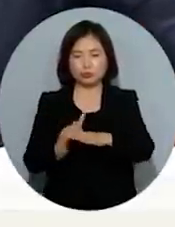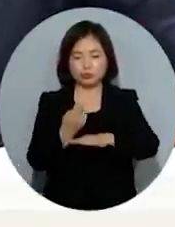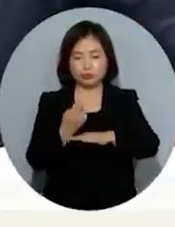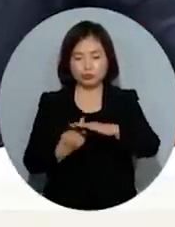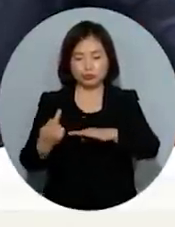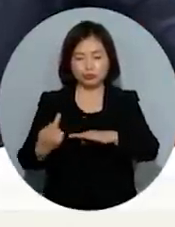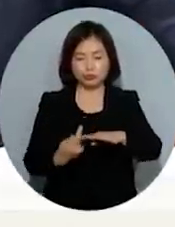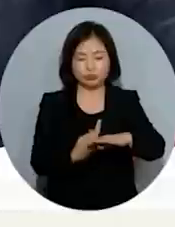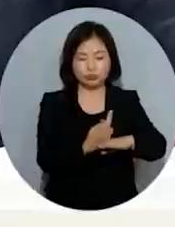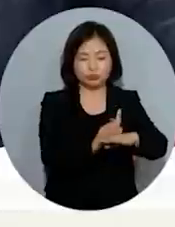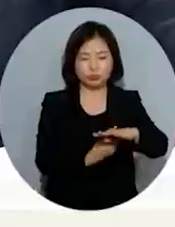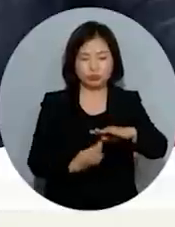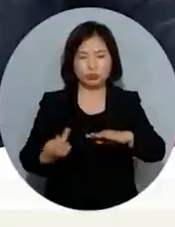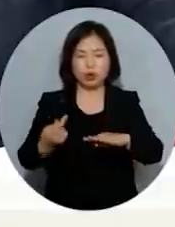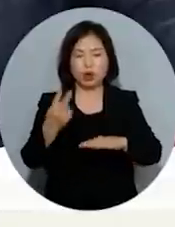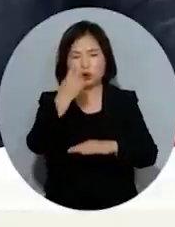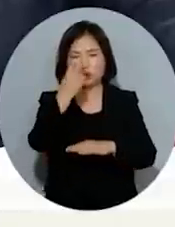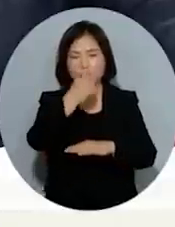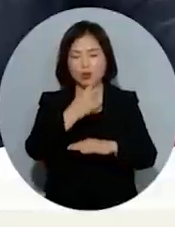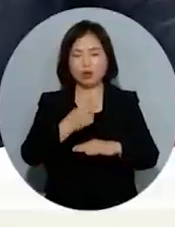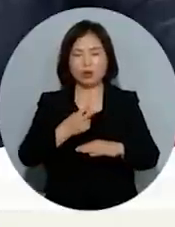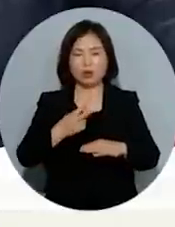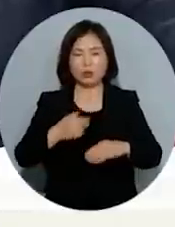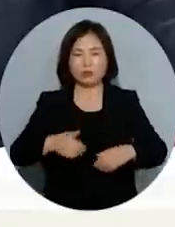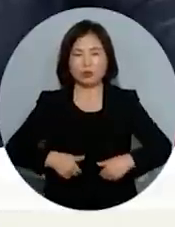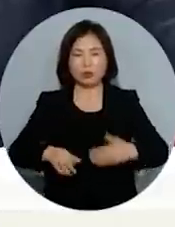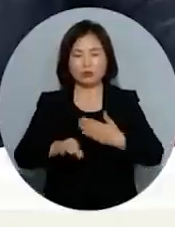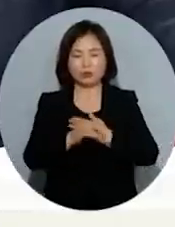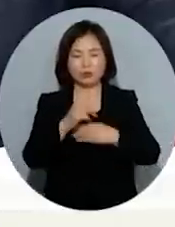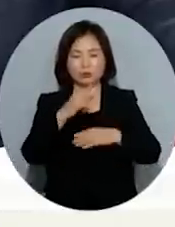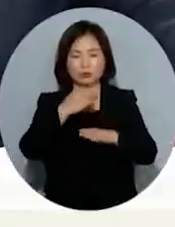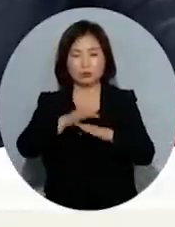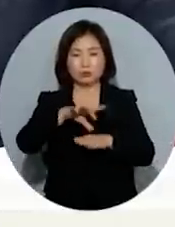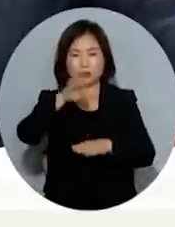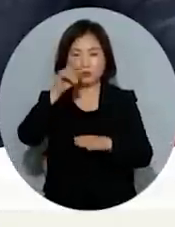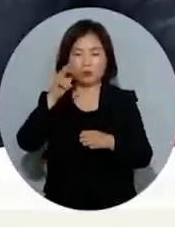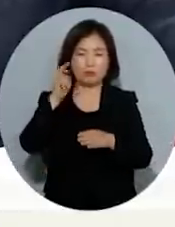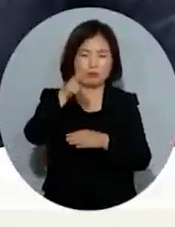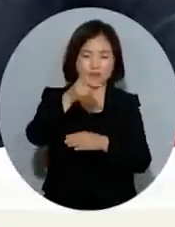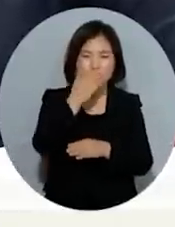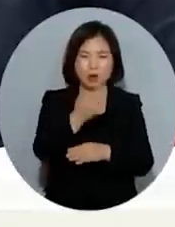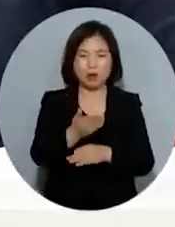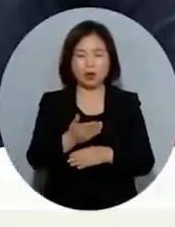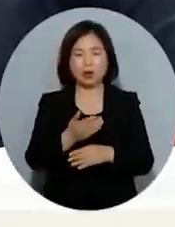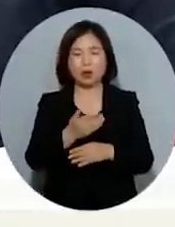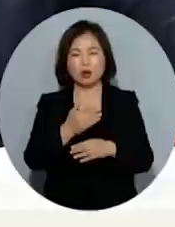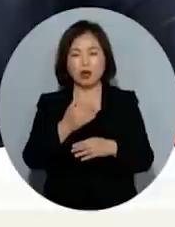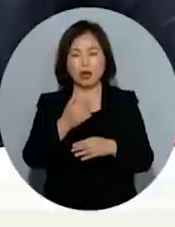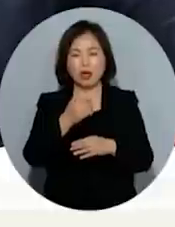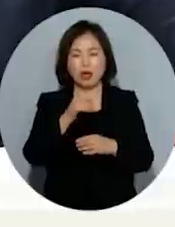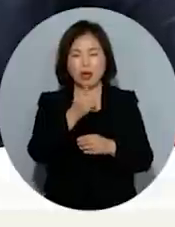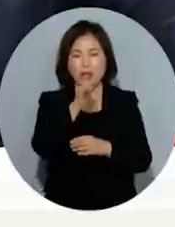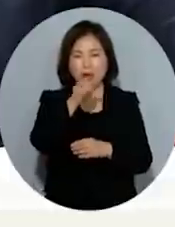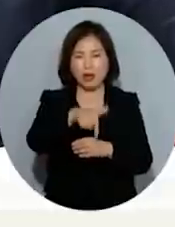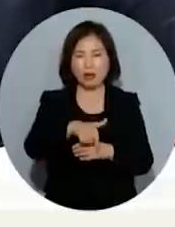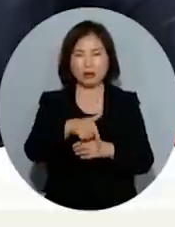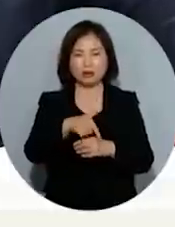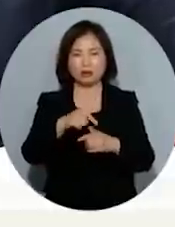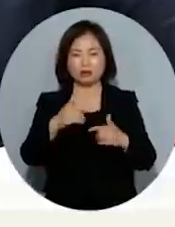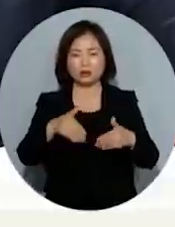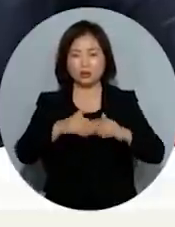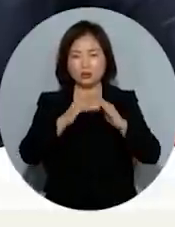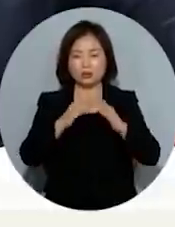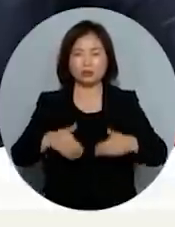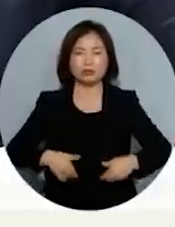대한 감시를 하고 필요할 때 선제 타격을 할 수 있다고 하면 핵공유나 뭐 핵전 전술핵 배치 이런 거